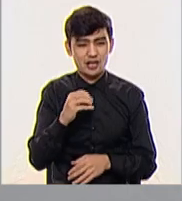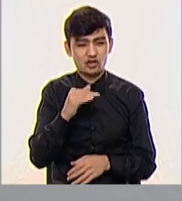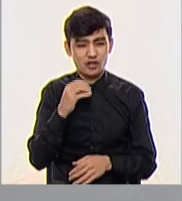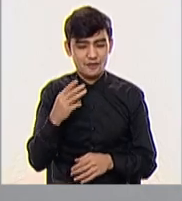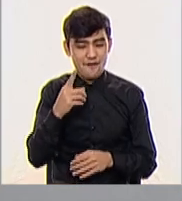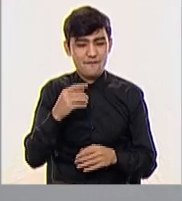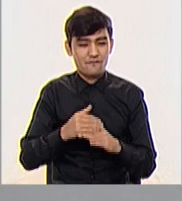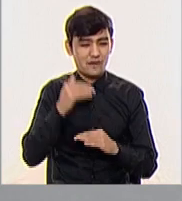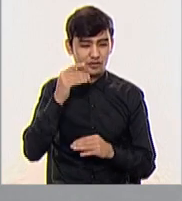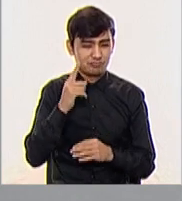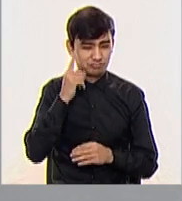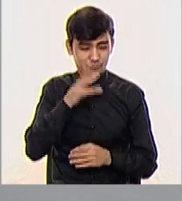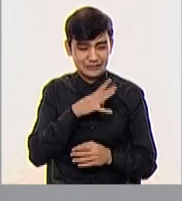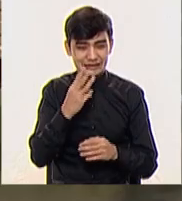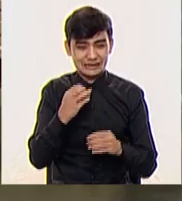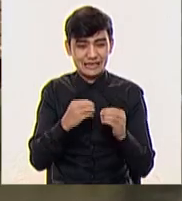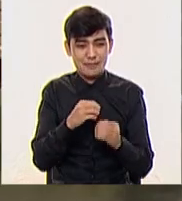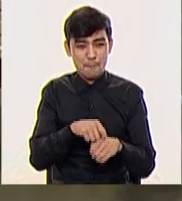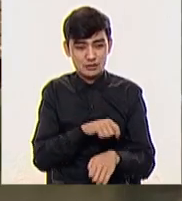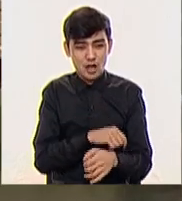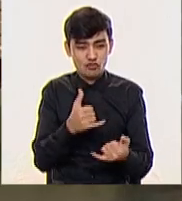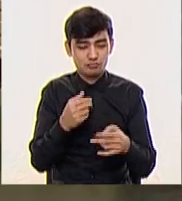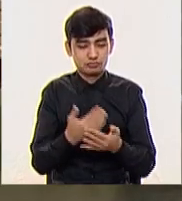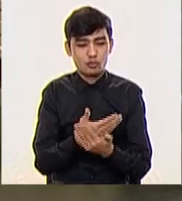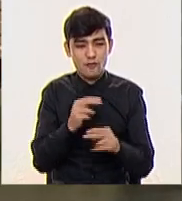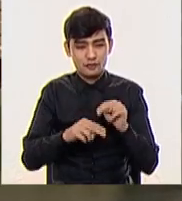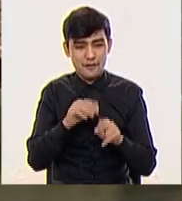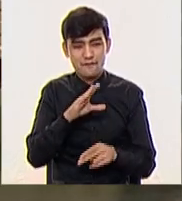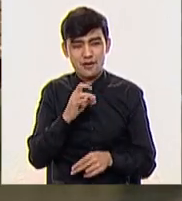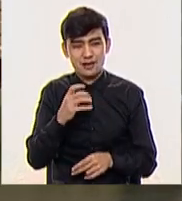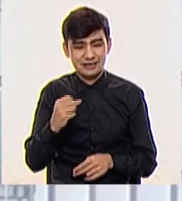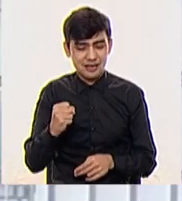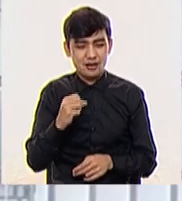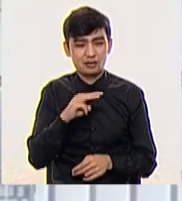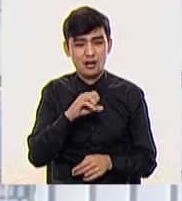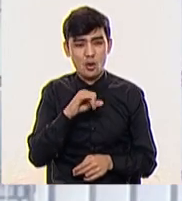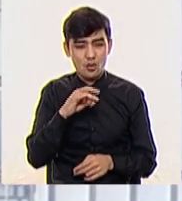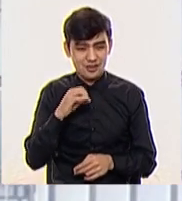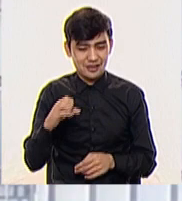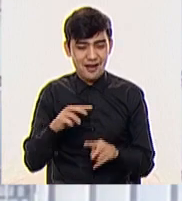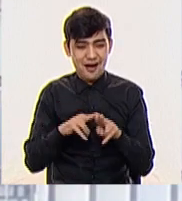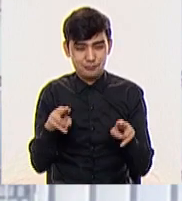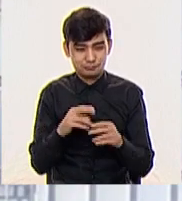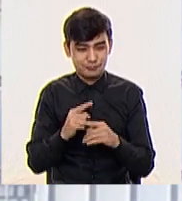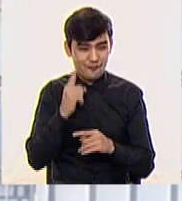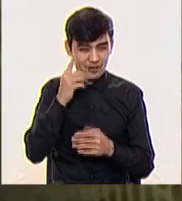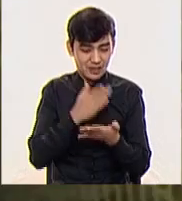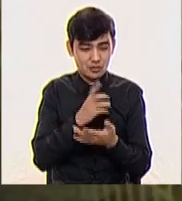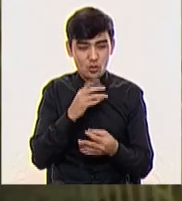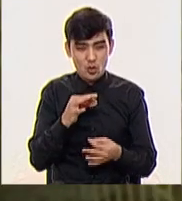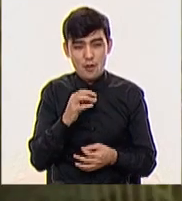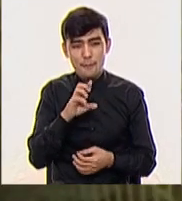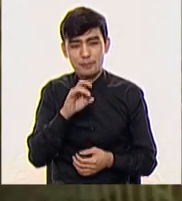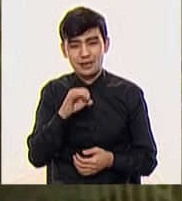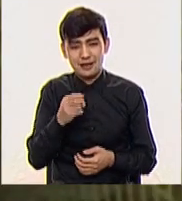биіктігі 310 метр еді. Енді жаңадан салынған Варса Тауэрстың биіктігі сонымен бірдей болғанымен Британияның еуроодақтан шығып